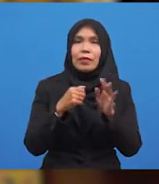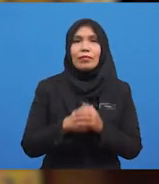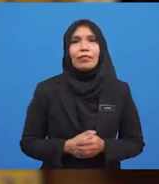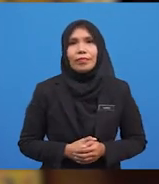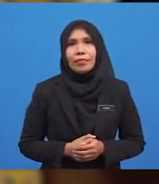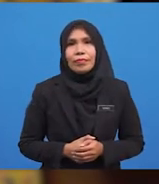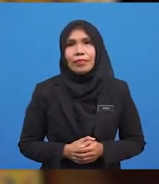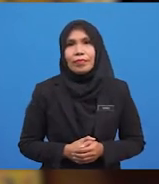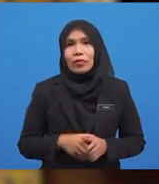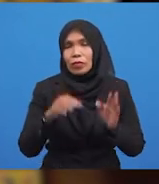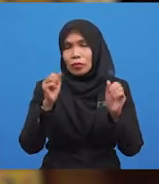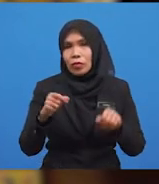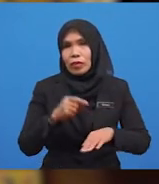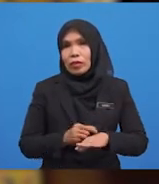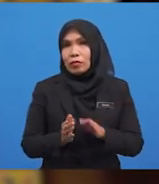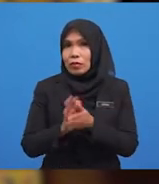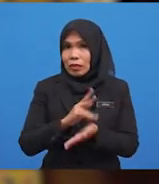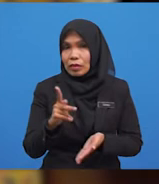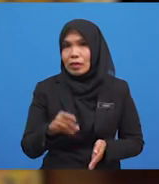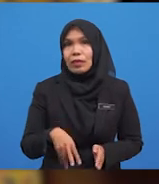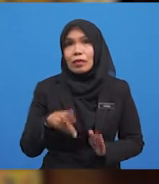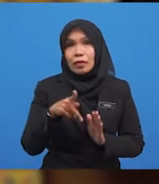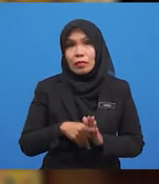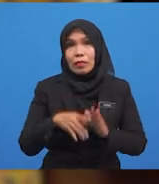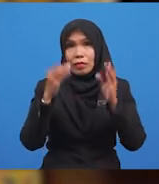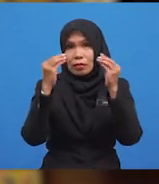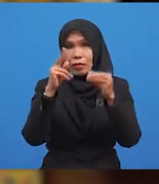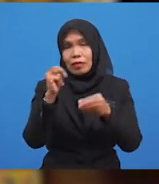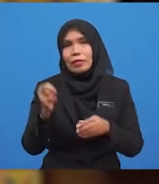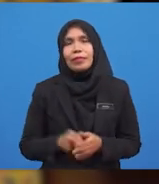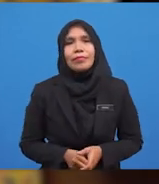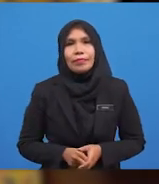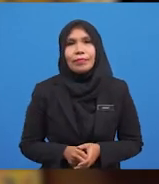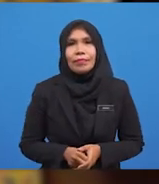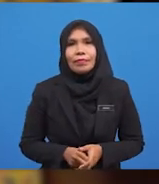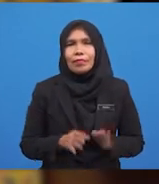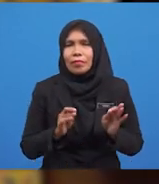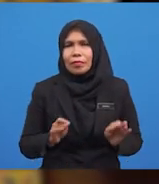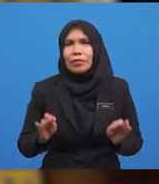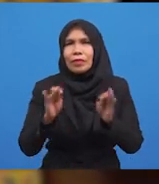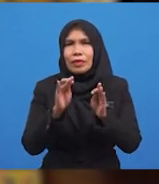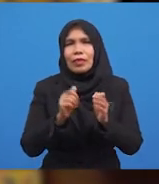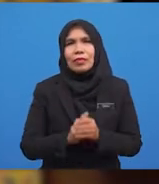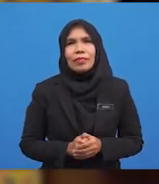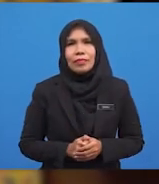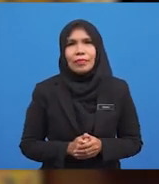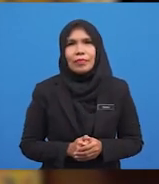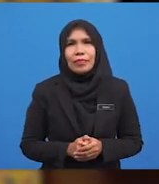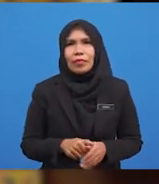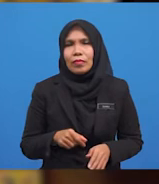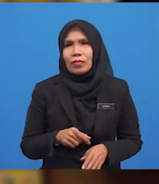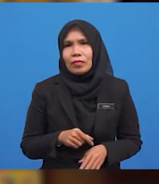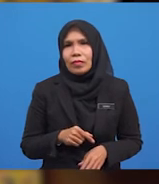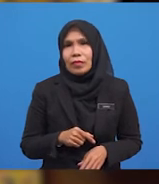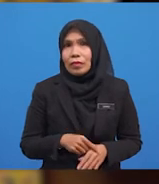pengajaran. Penting pengajaran ini dihayati dalam setiap kajian komponen